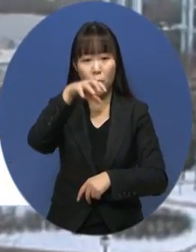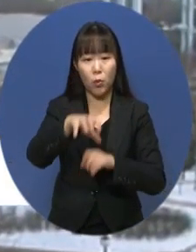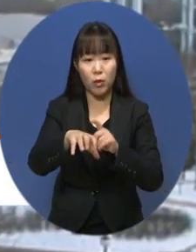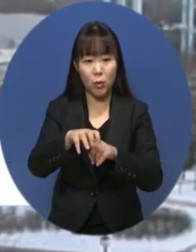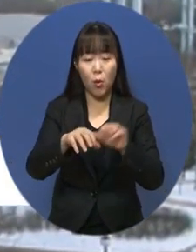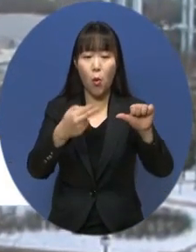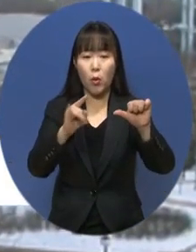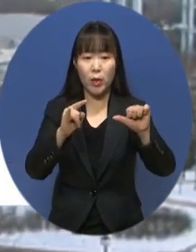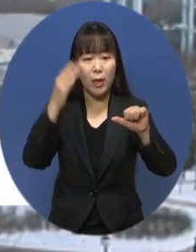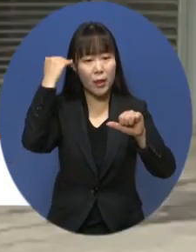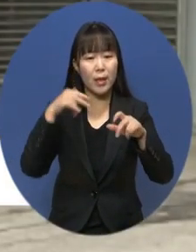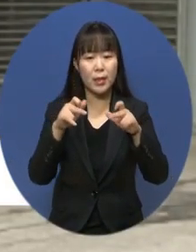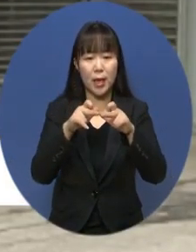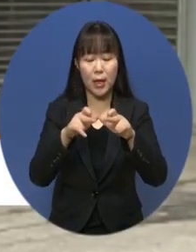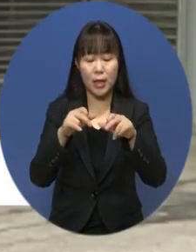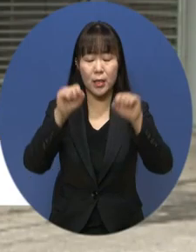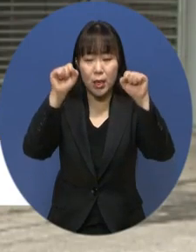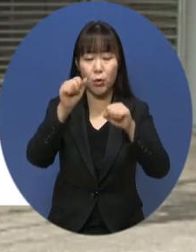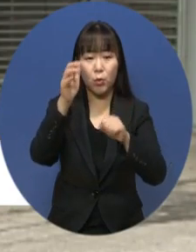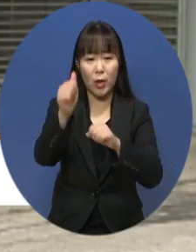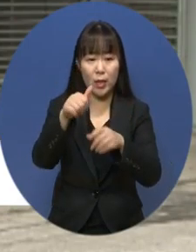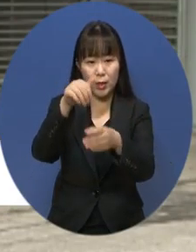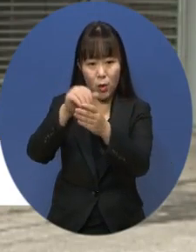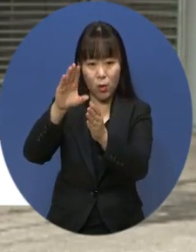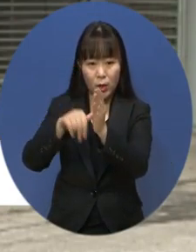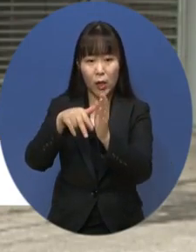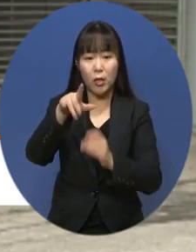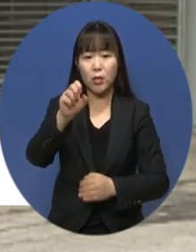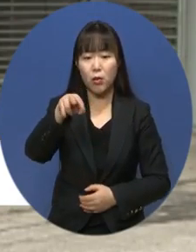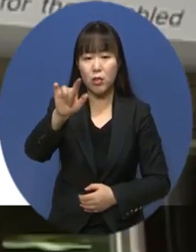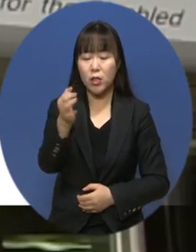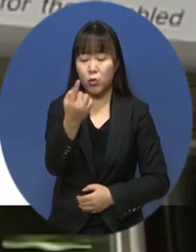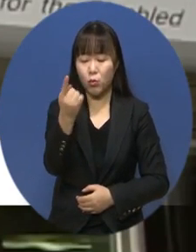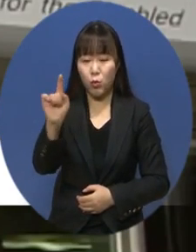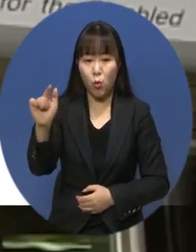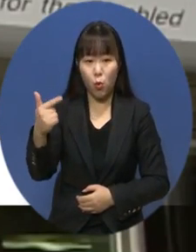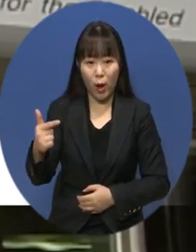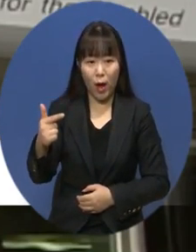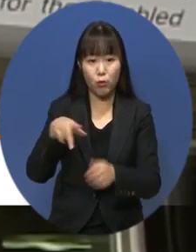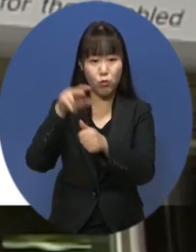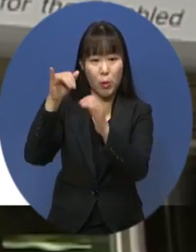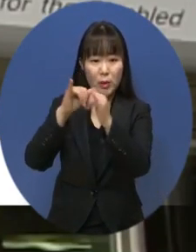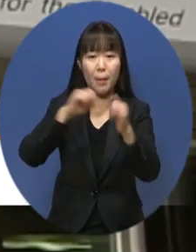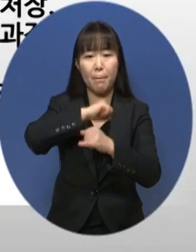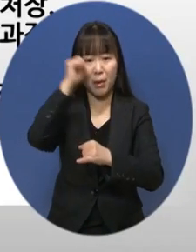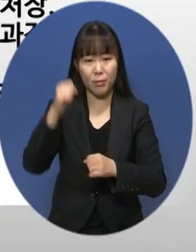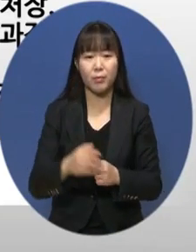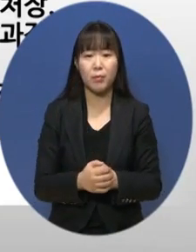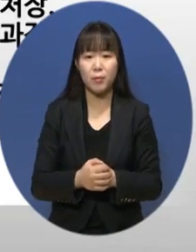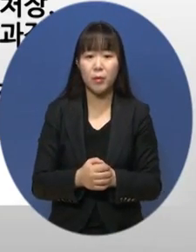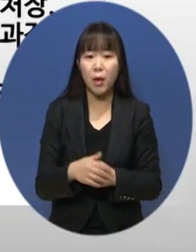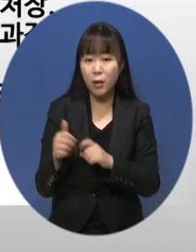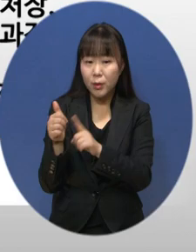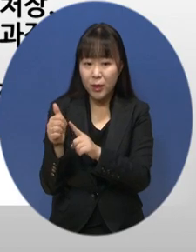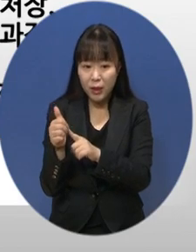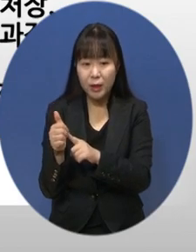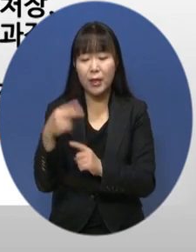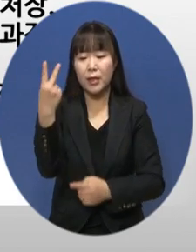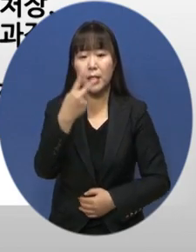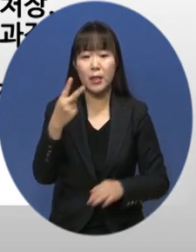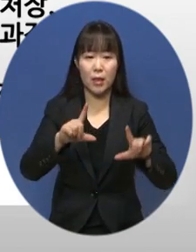옷 l 대한장애인체육회 회장 선거에서 정진환 후보가 당선됐습니다 정진호 안 당선인은